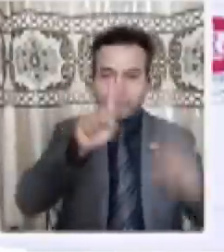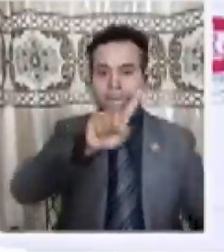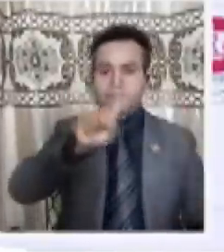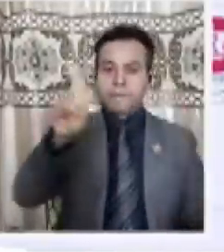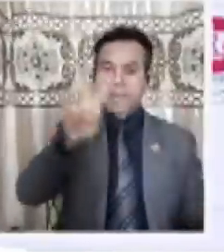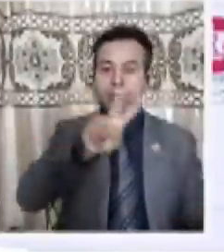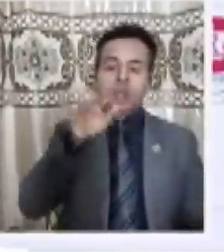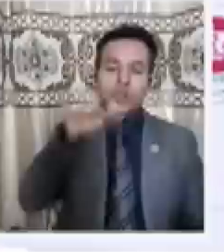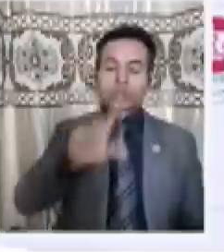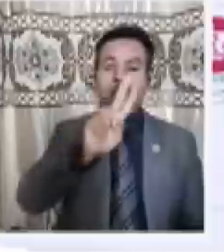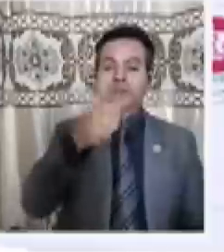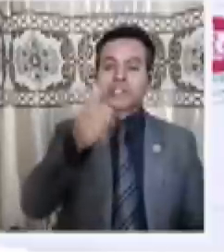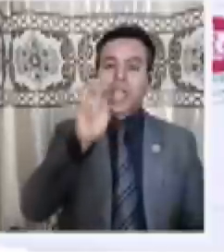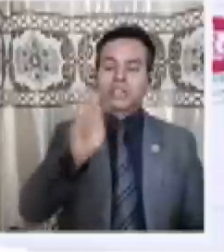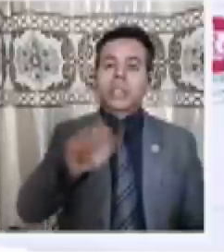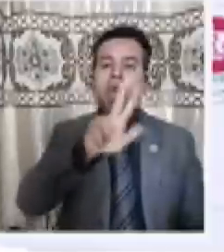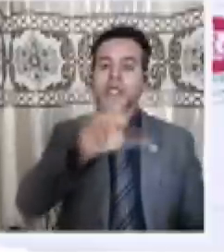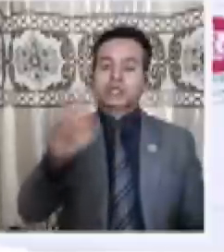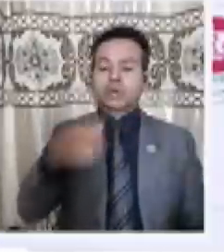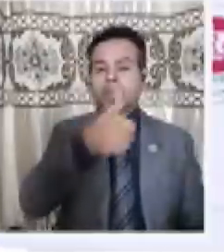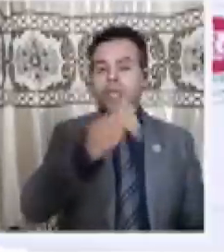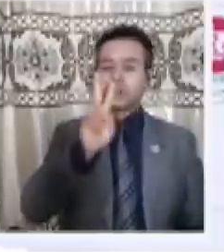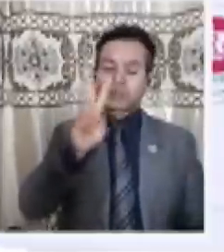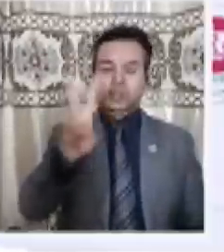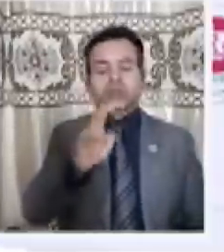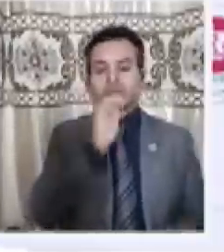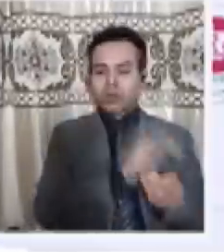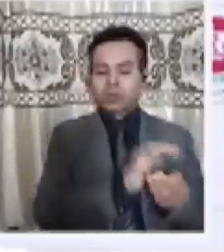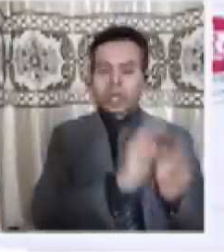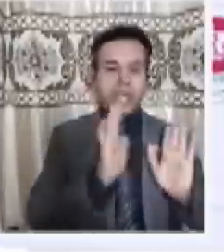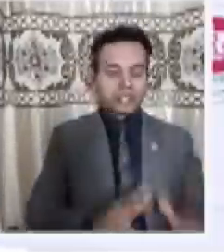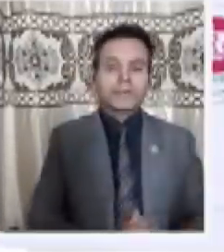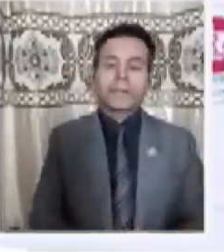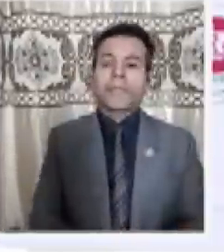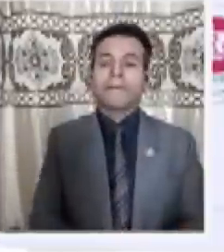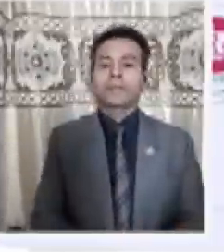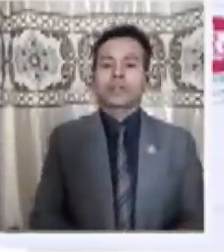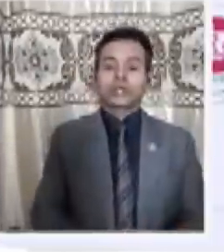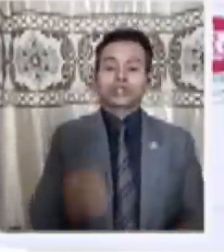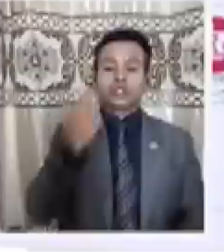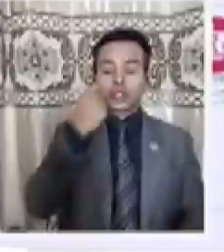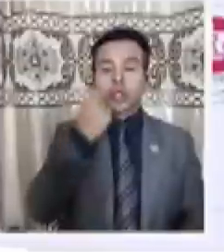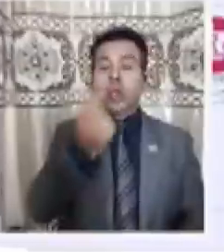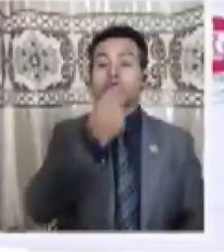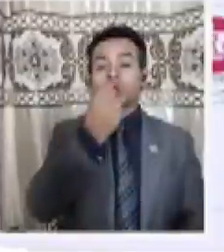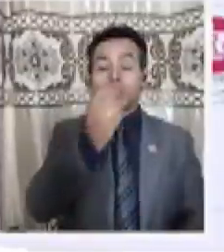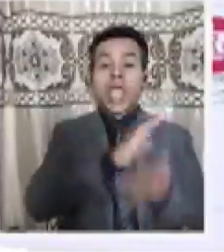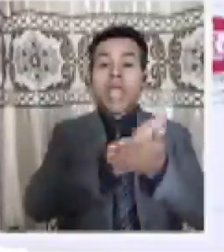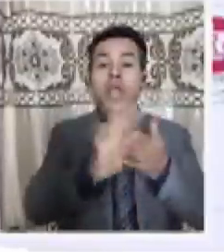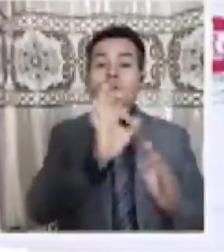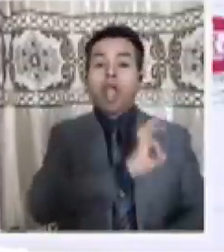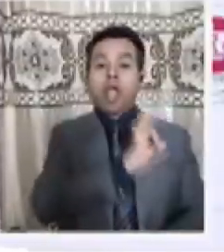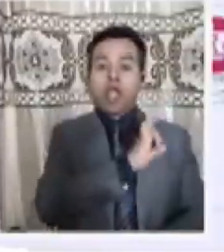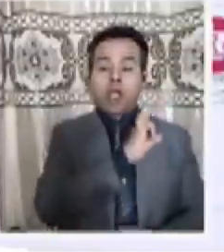12,26,862টি মজুদ আছে। এর যা কেন্দ্রীয় ঔষধাগারের যা মজুদ, সেই মজুদ এই সংখ্যার